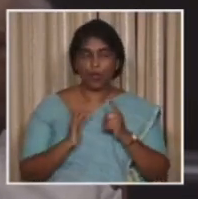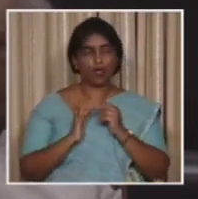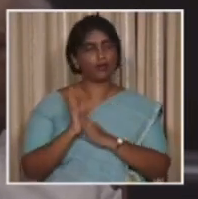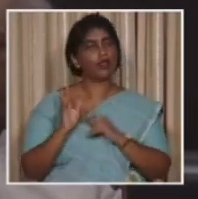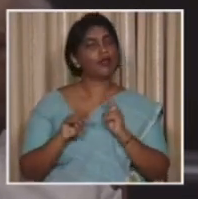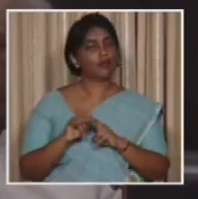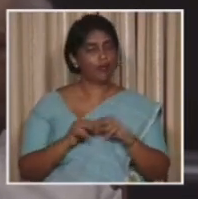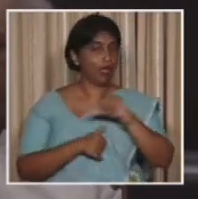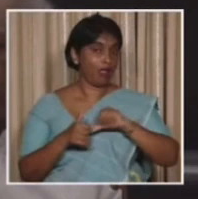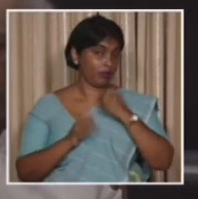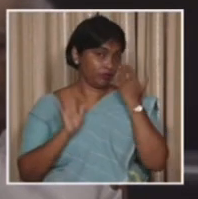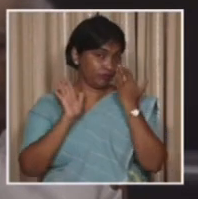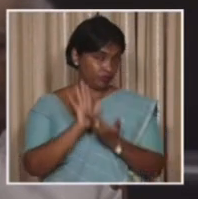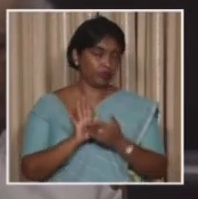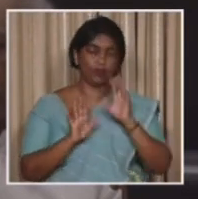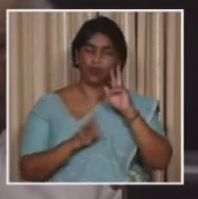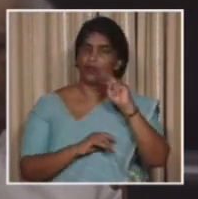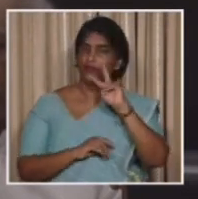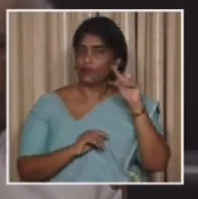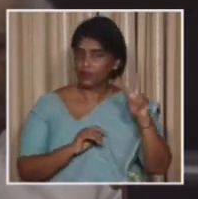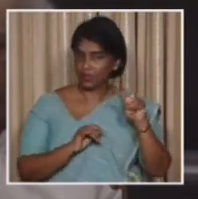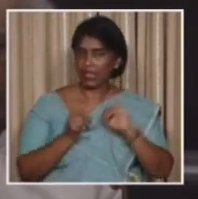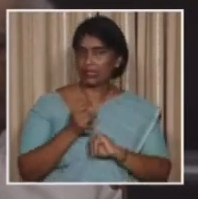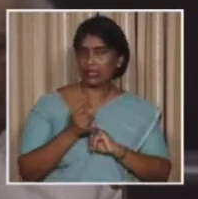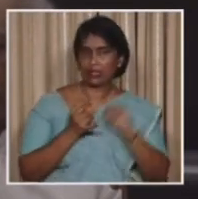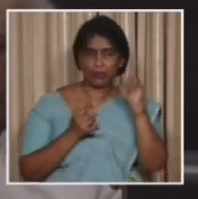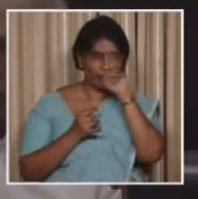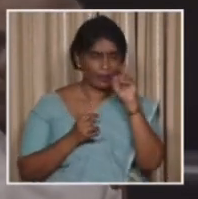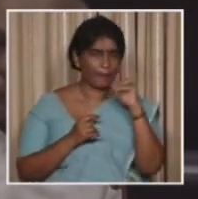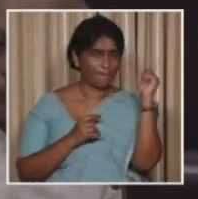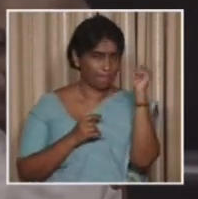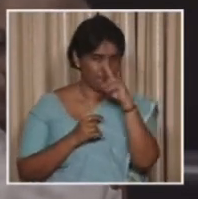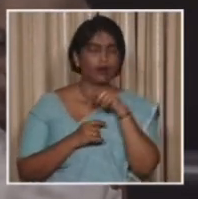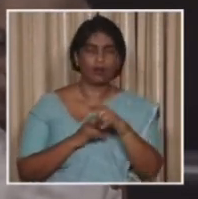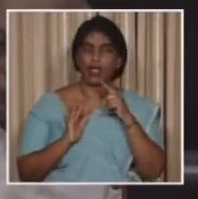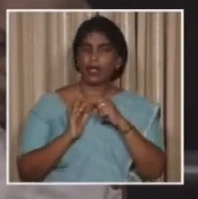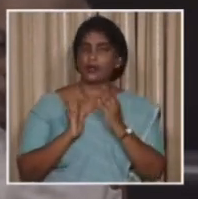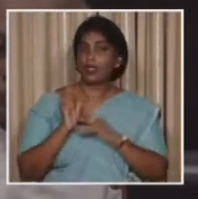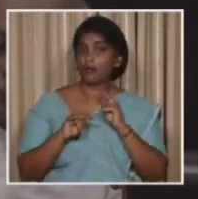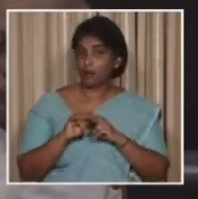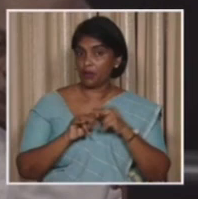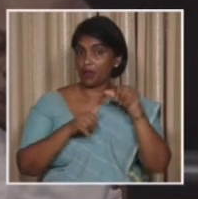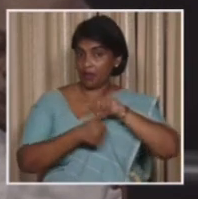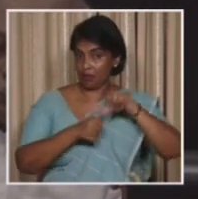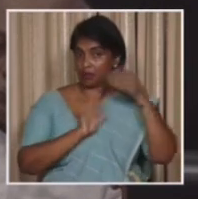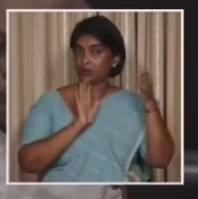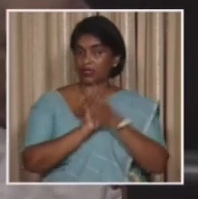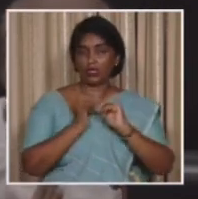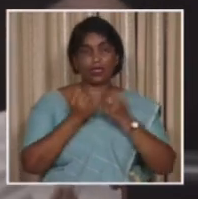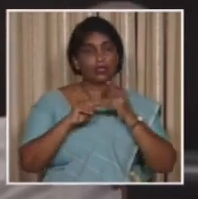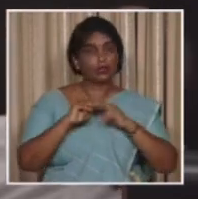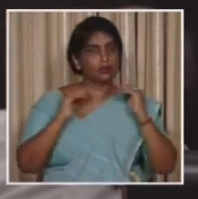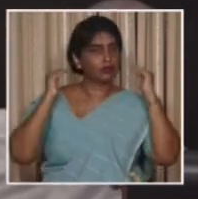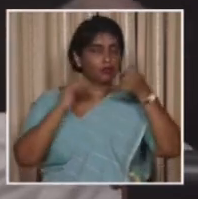IMF ආයතනය පෙන්වා දුන්නා. 2022 සැප්තැම්බර් මාස පළවන විට අප IMF ආයතනය සමග කාර්ය මණ්ඩල